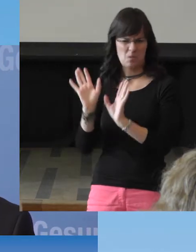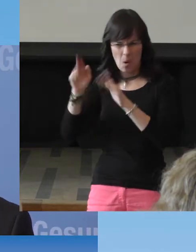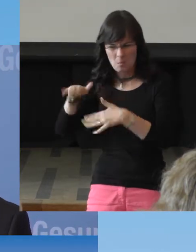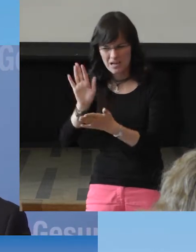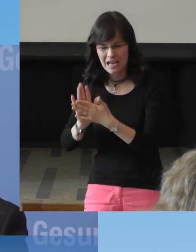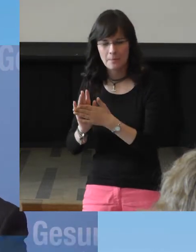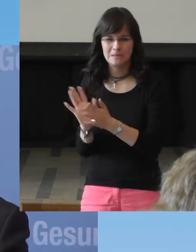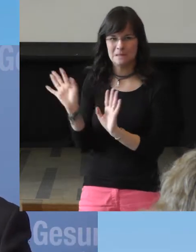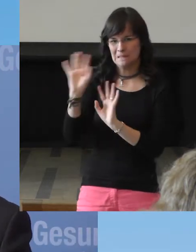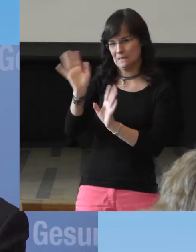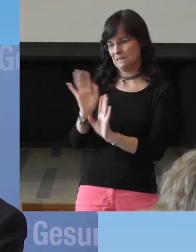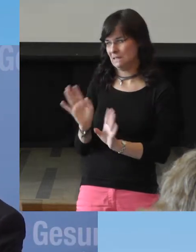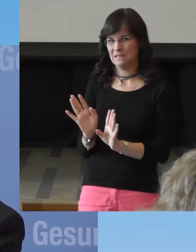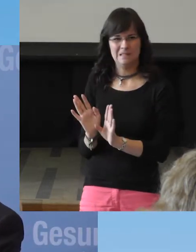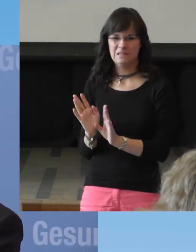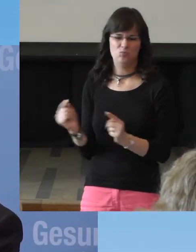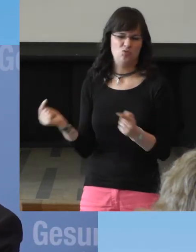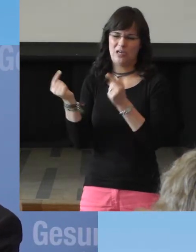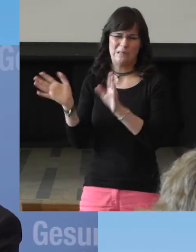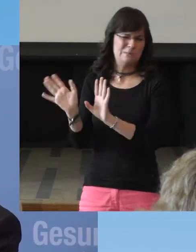zumindest von der Literatur her, umstritten.